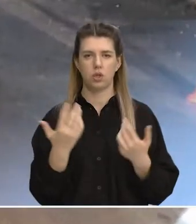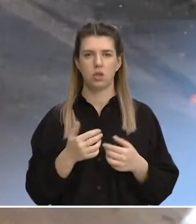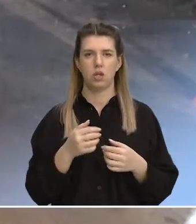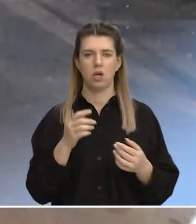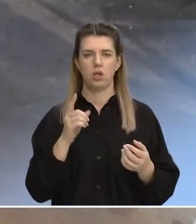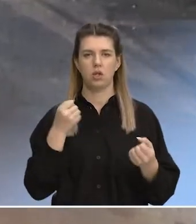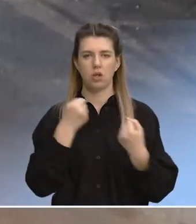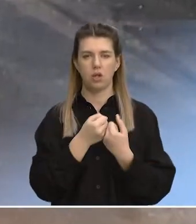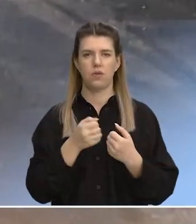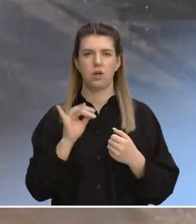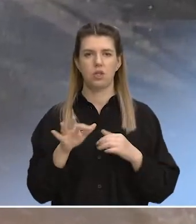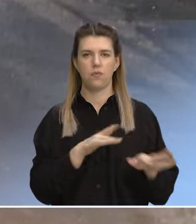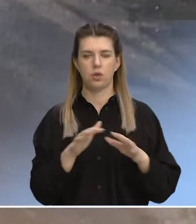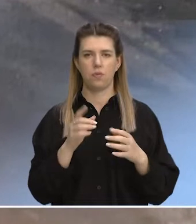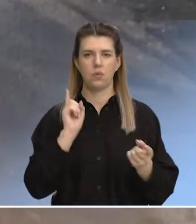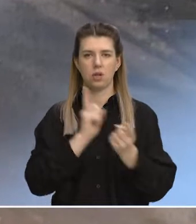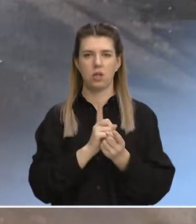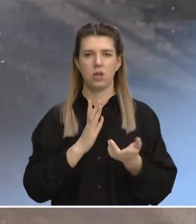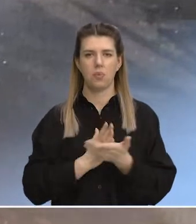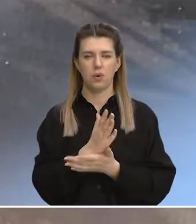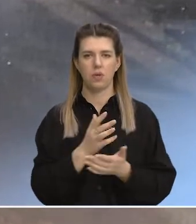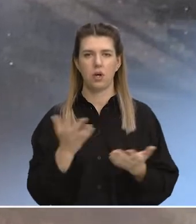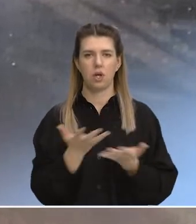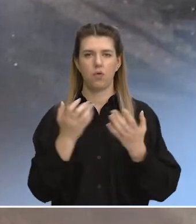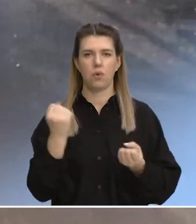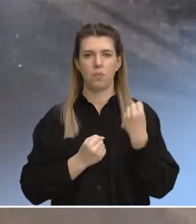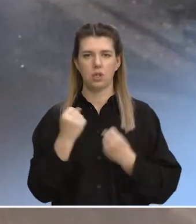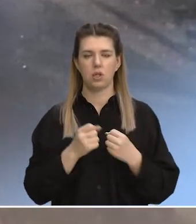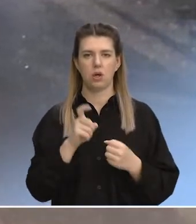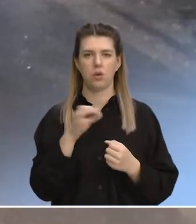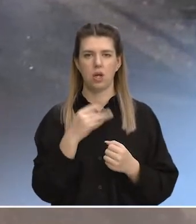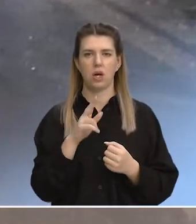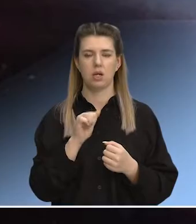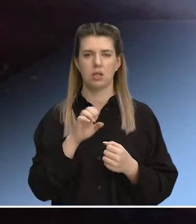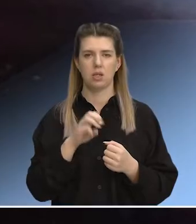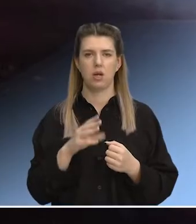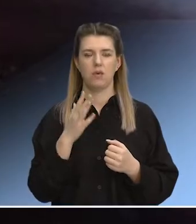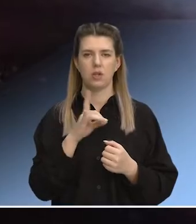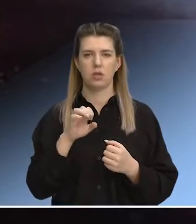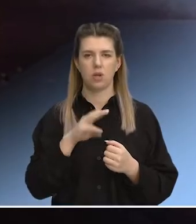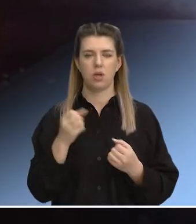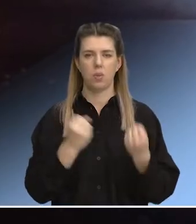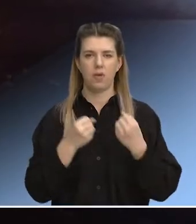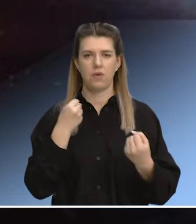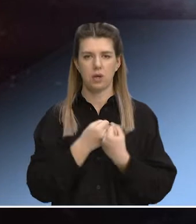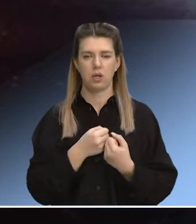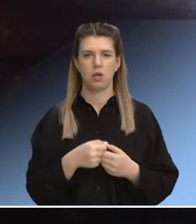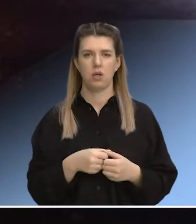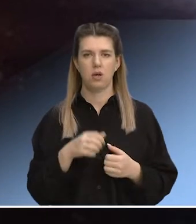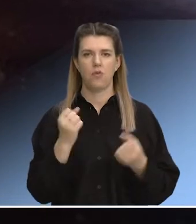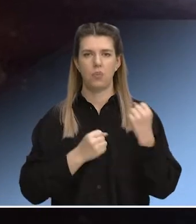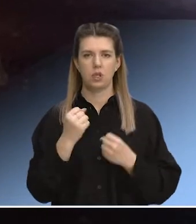произошло столкновение также с движущимся во встречном направлении легковым автомобилем Hyundai Accent. В результате дорожно-транспортного